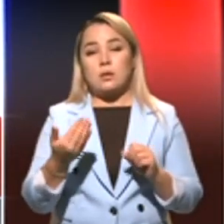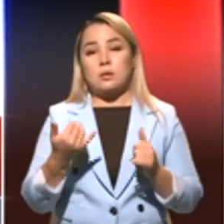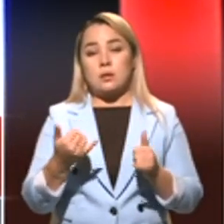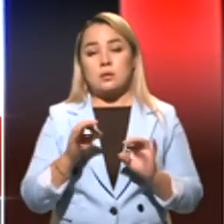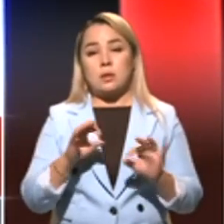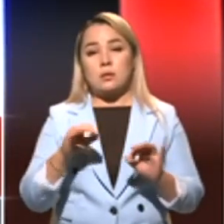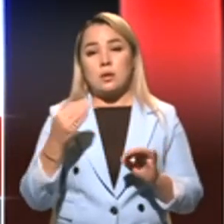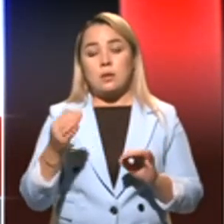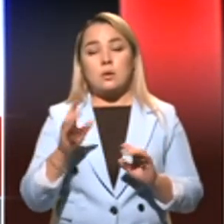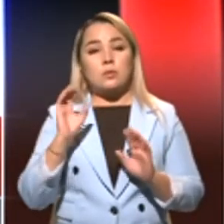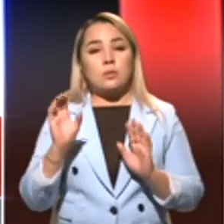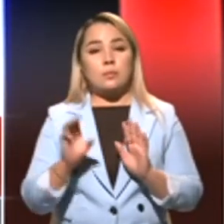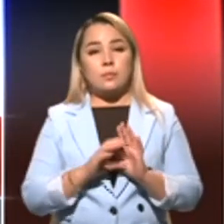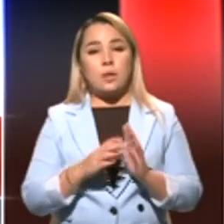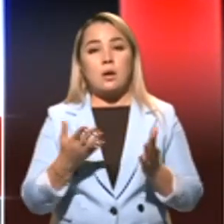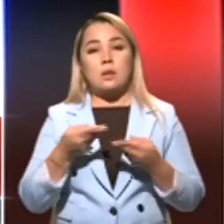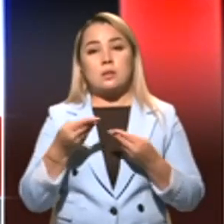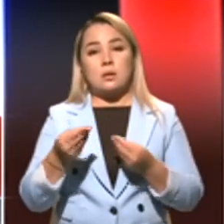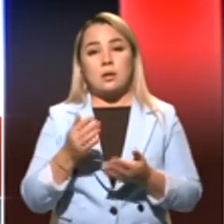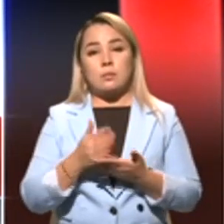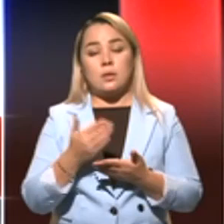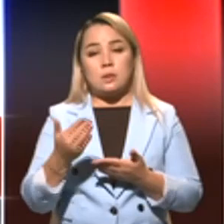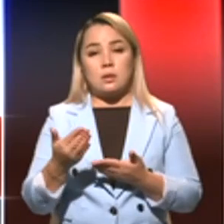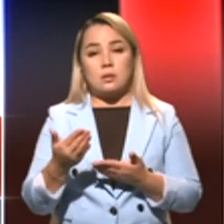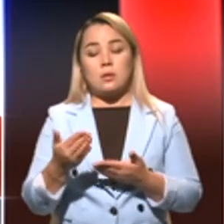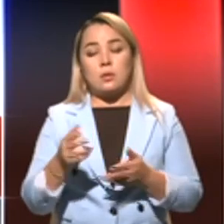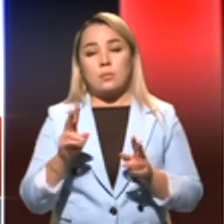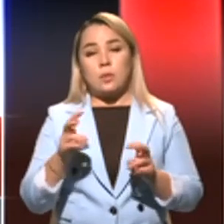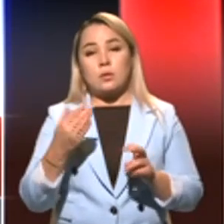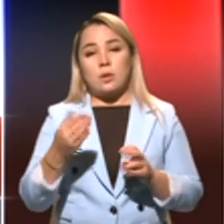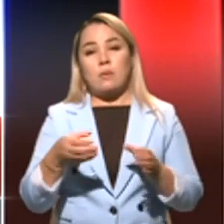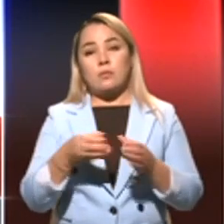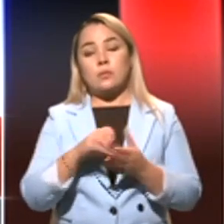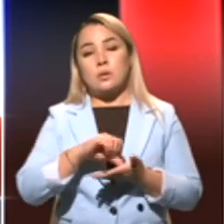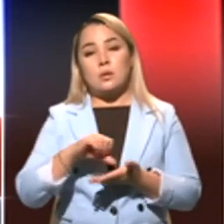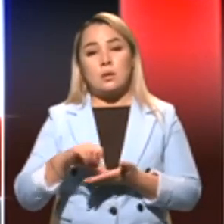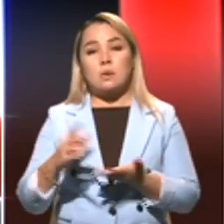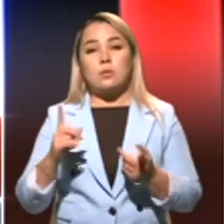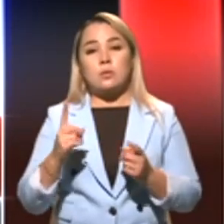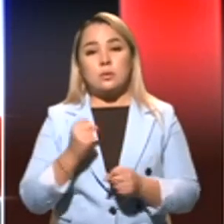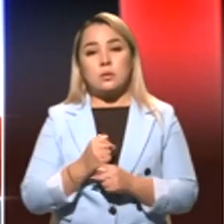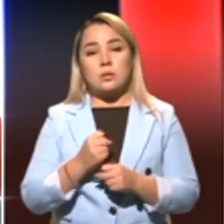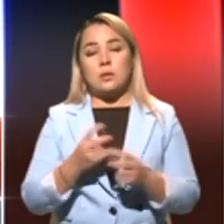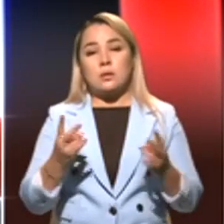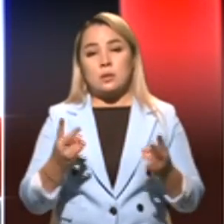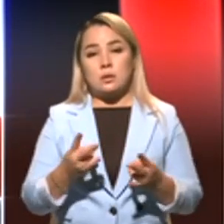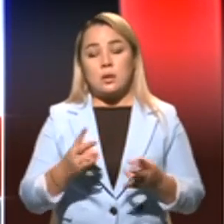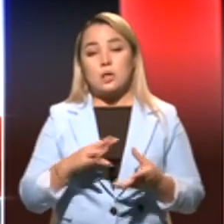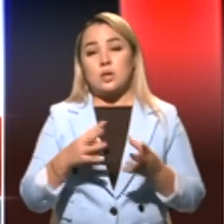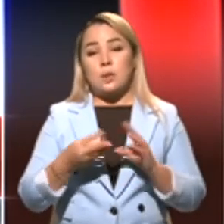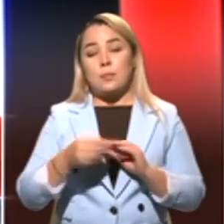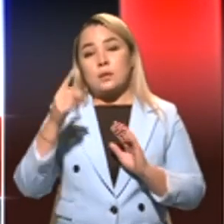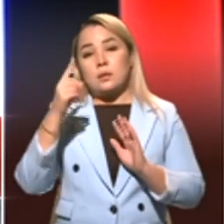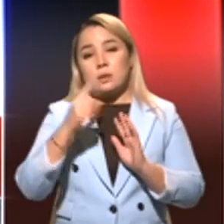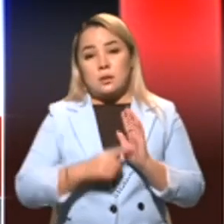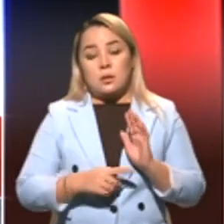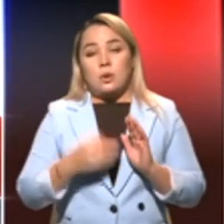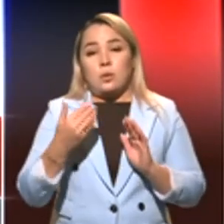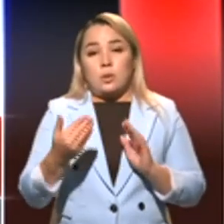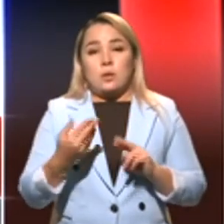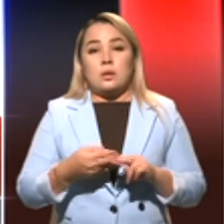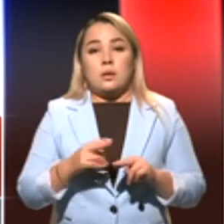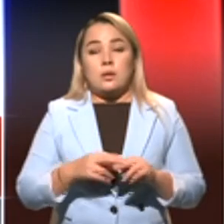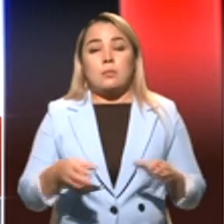мырза, Қасқырбек мырза, қалай әсер етуі тиіс? Олардың функциясы не болуы керек? Жалпы дін ол